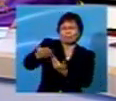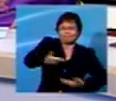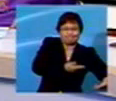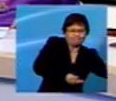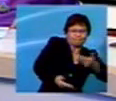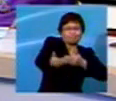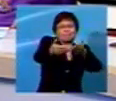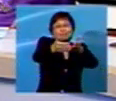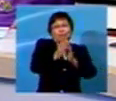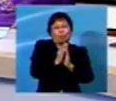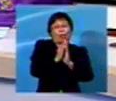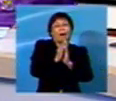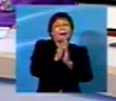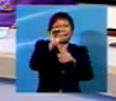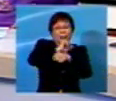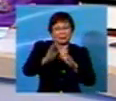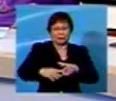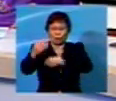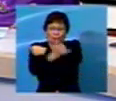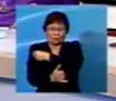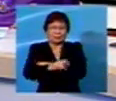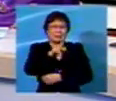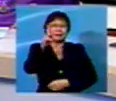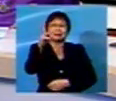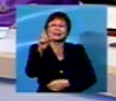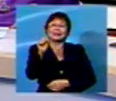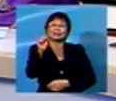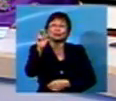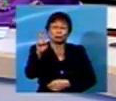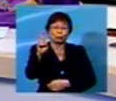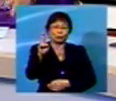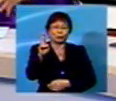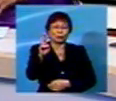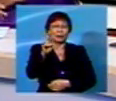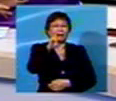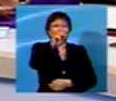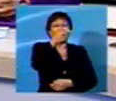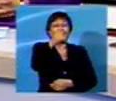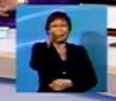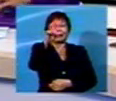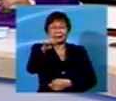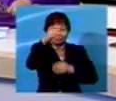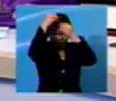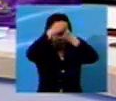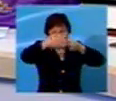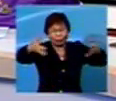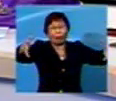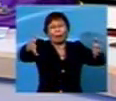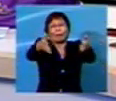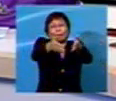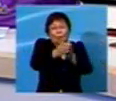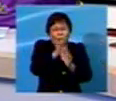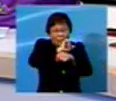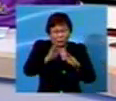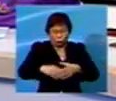urusan permohonan pekerja asing menurut ketua Susa kdn Datuk Seri Mohamad Khalid Sharif sebaran permohonan pekerja